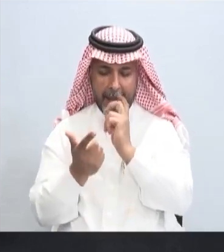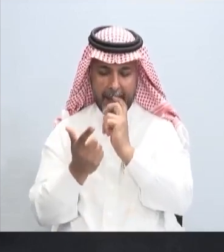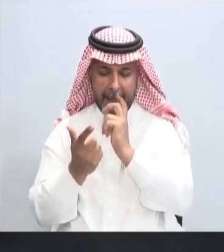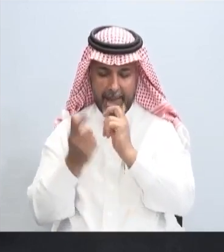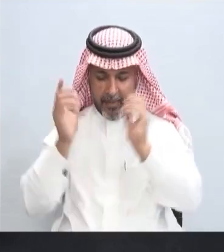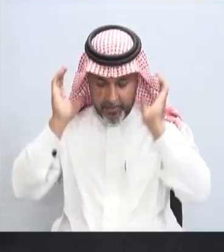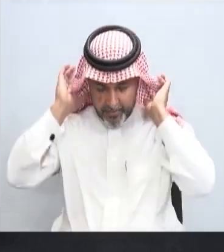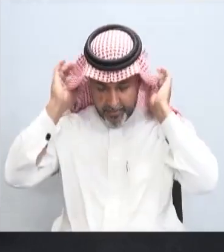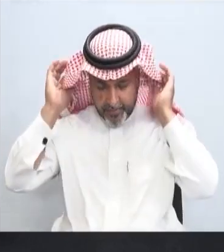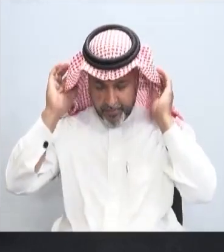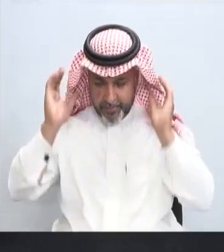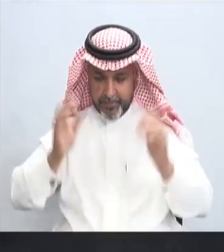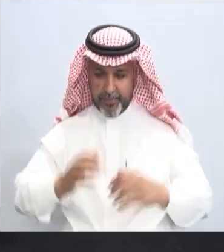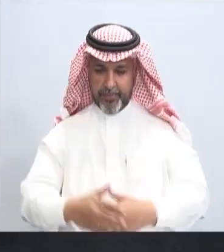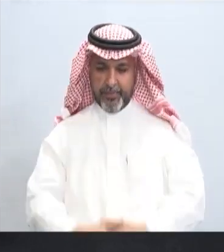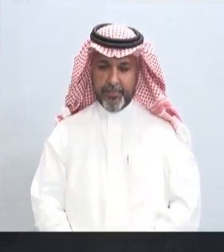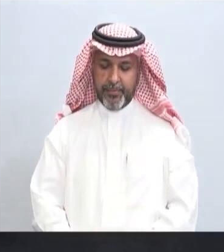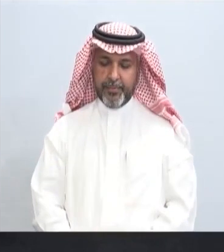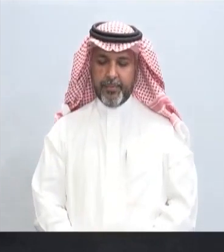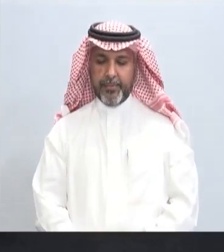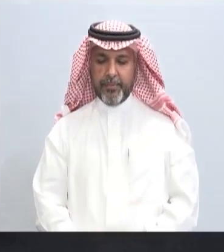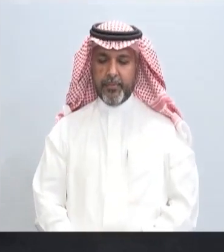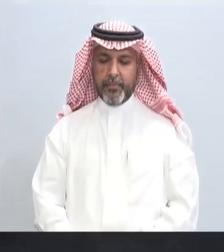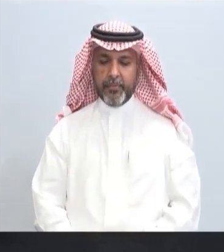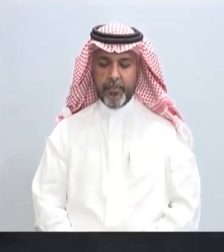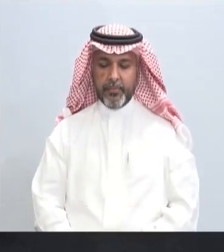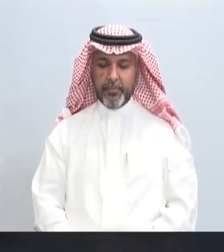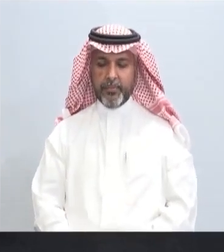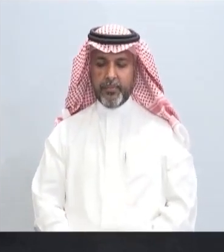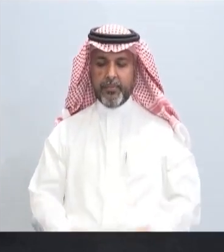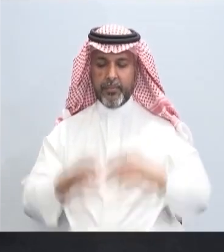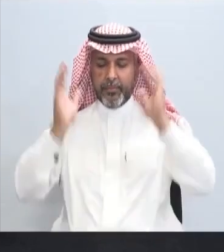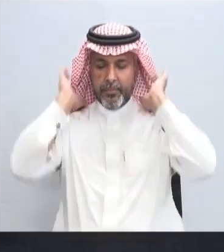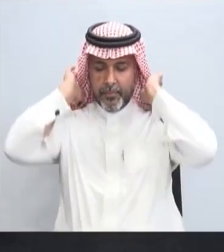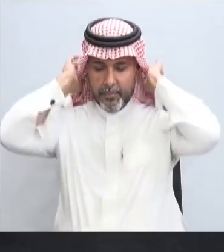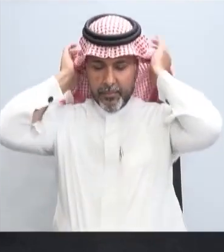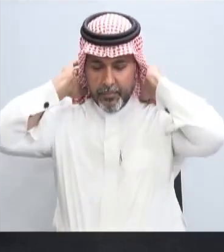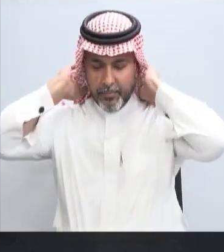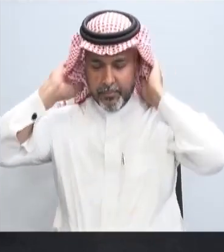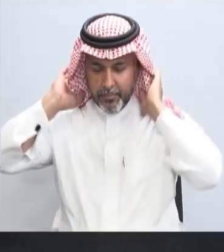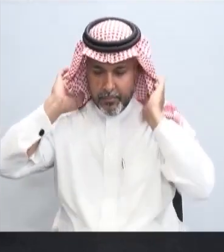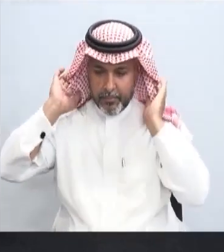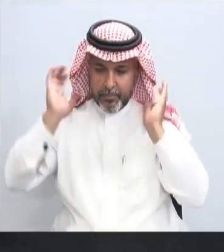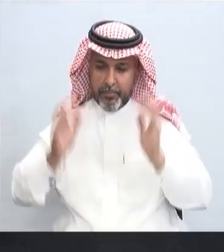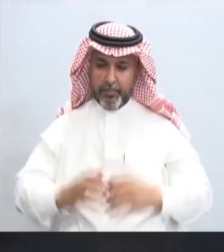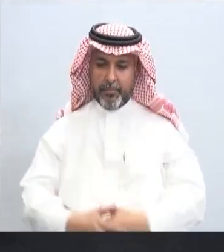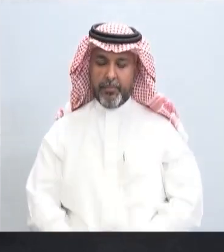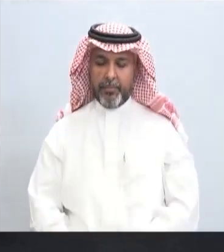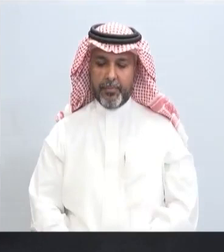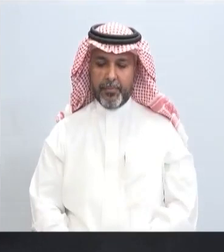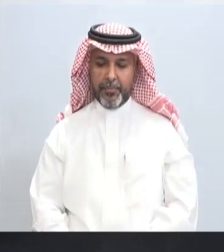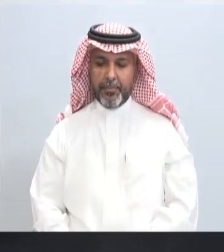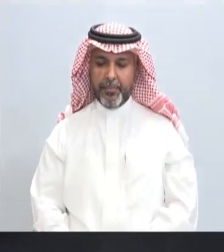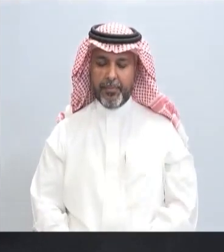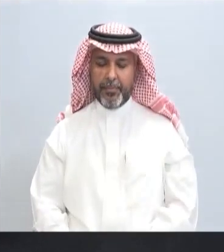وقد يكون عندي طالب بحرف الميم ولكن ليس في الصف الاول الثانوي وقد يكون عندي طالب في الصف الاول الثانوي واسبب حرف الميم فهنا